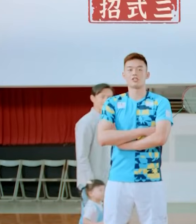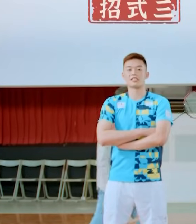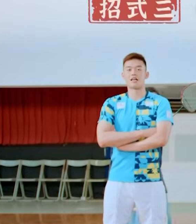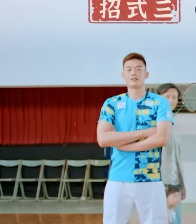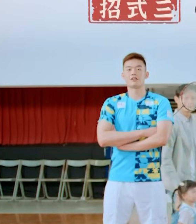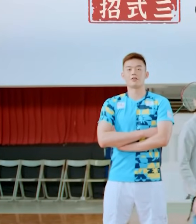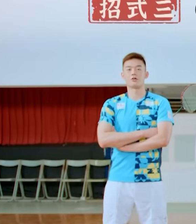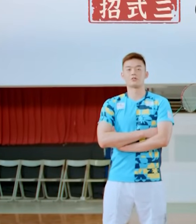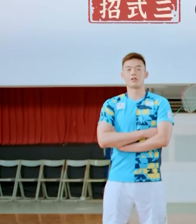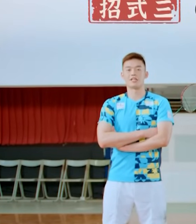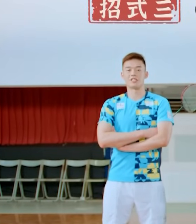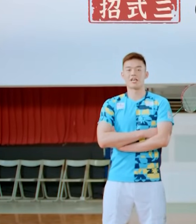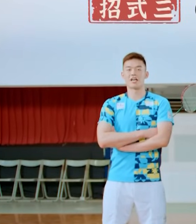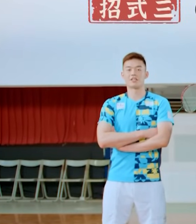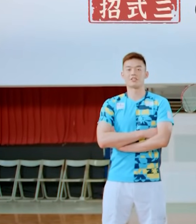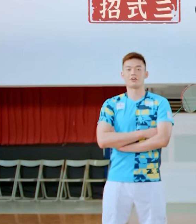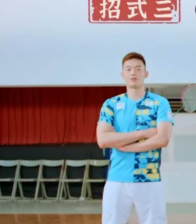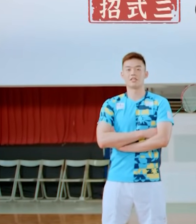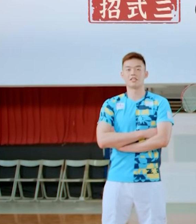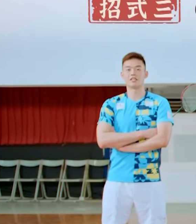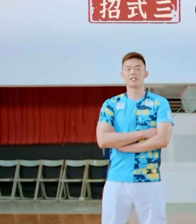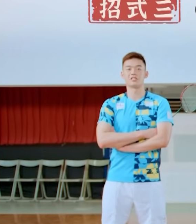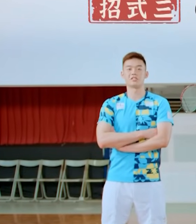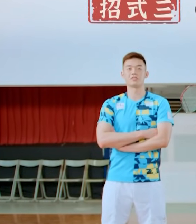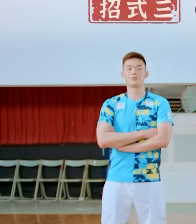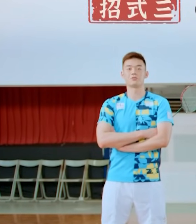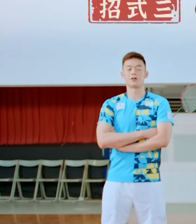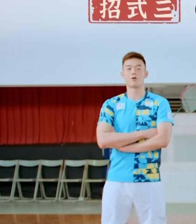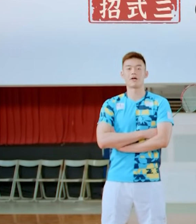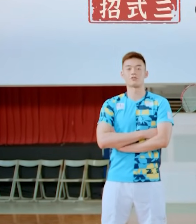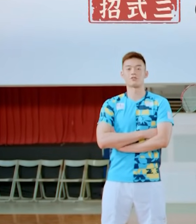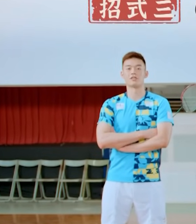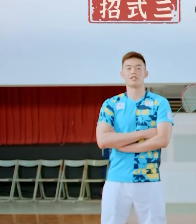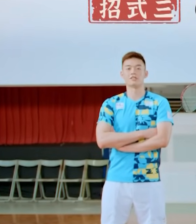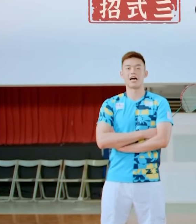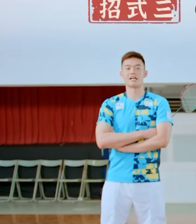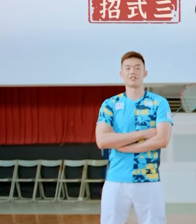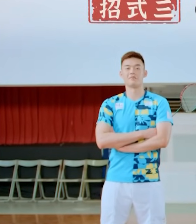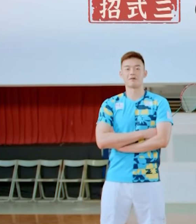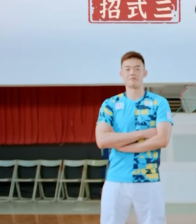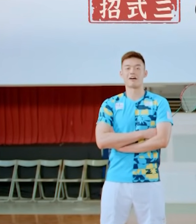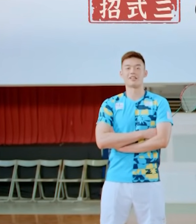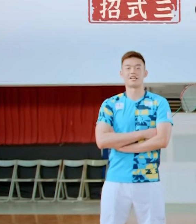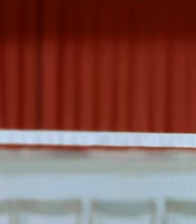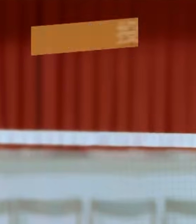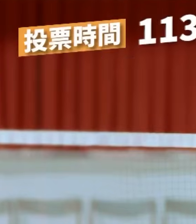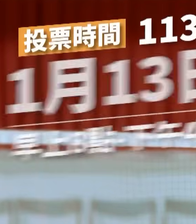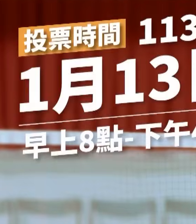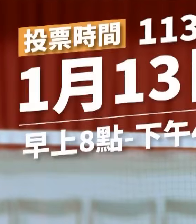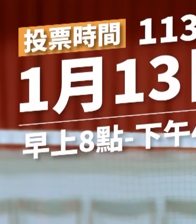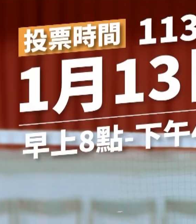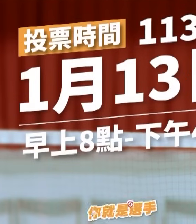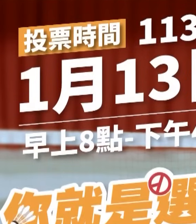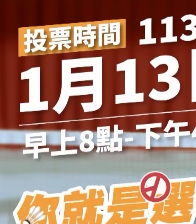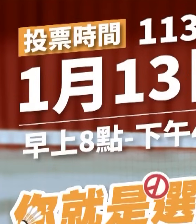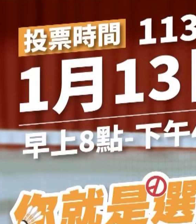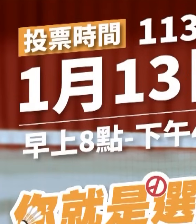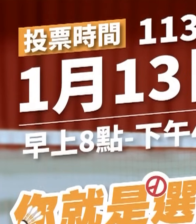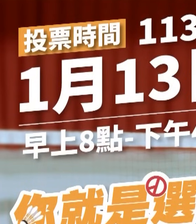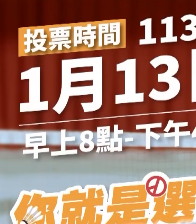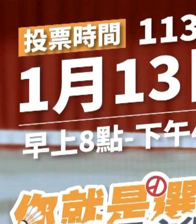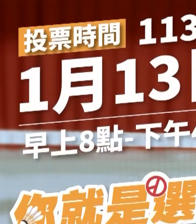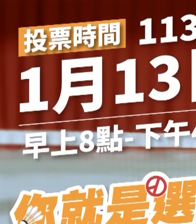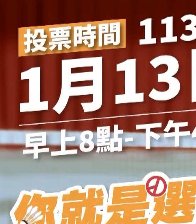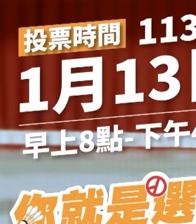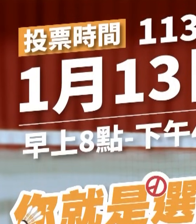第三走，6岁以下的儿童坐在中华经验投票所，海尼不是烦恼，一年是三，五千位